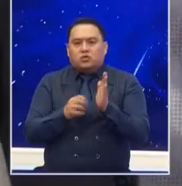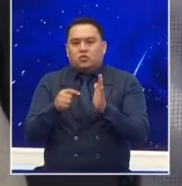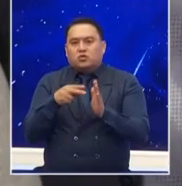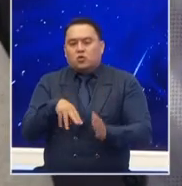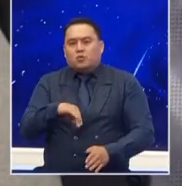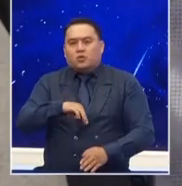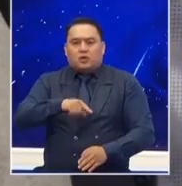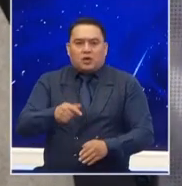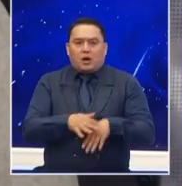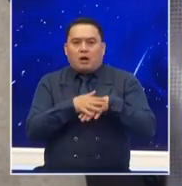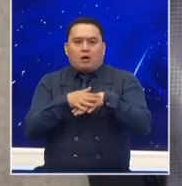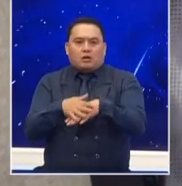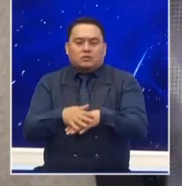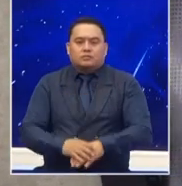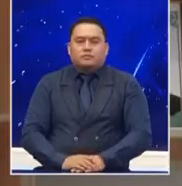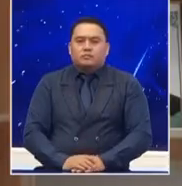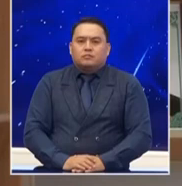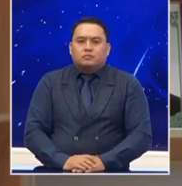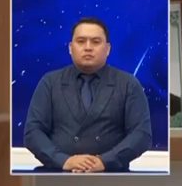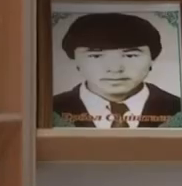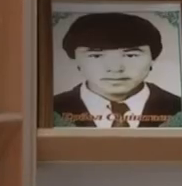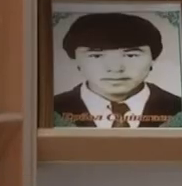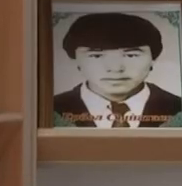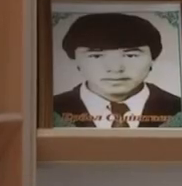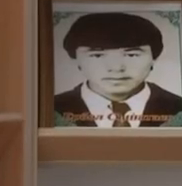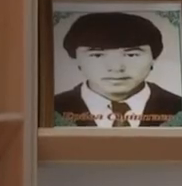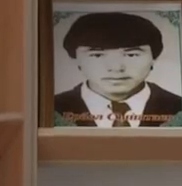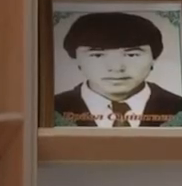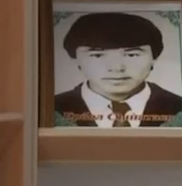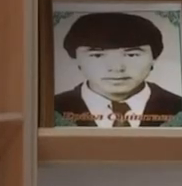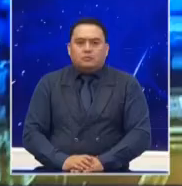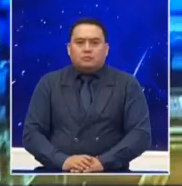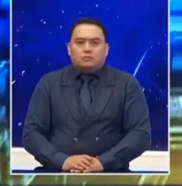миллион теңге бөлінген. Мадина Несбек, Ерболат Антелов, Жетсу телеарнасы.